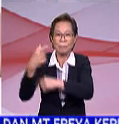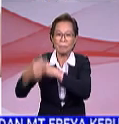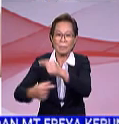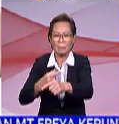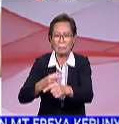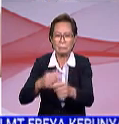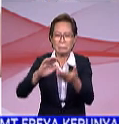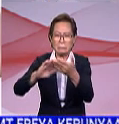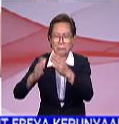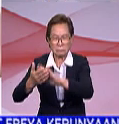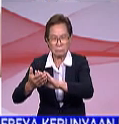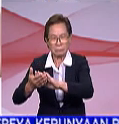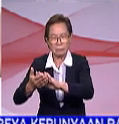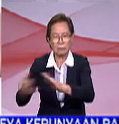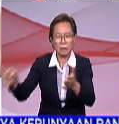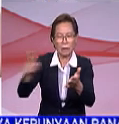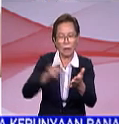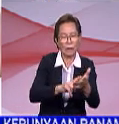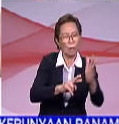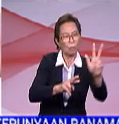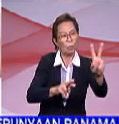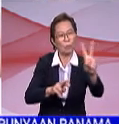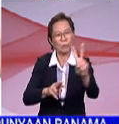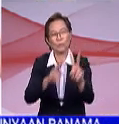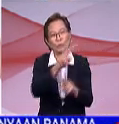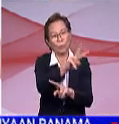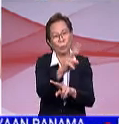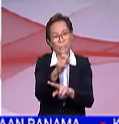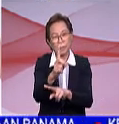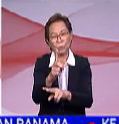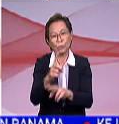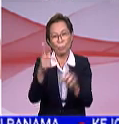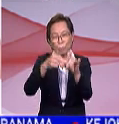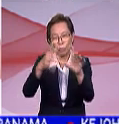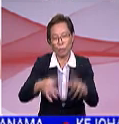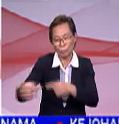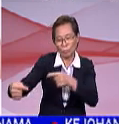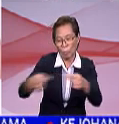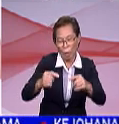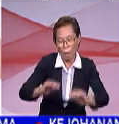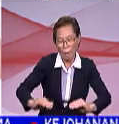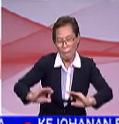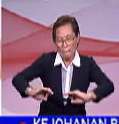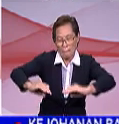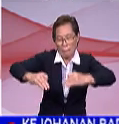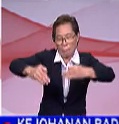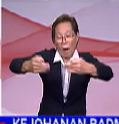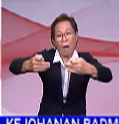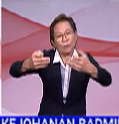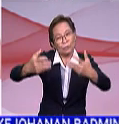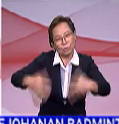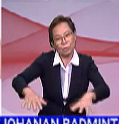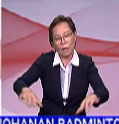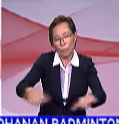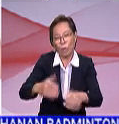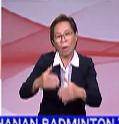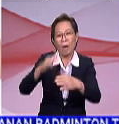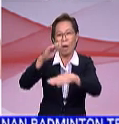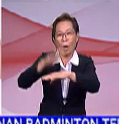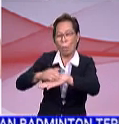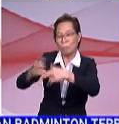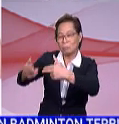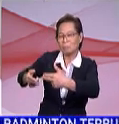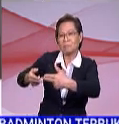Huminodun. Pendaftaran 21 peserta Unduk Ngadau yang layak bertanding ke peringkat akhir juga telah dibuat secara